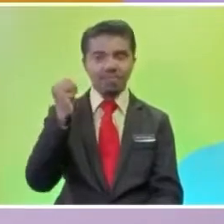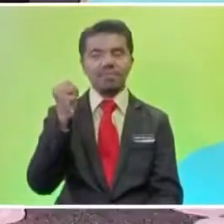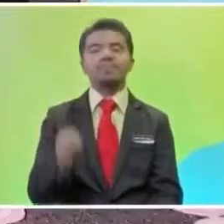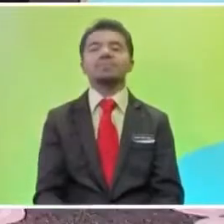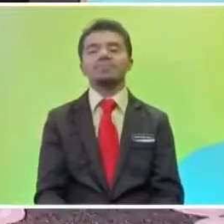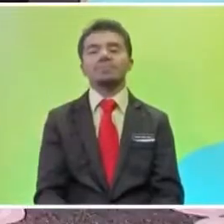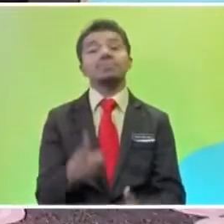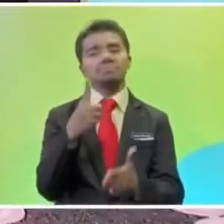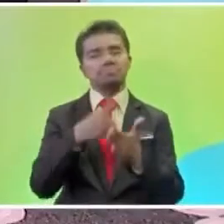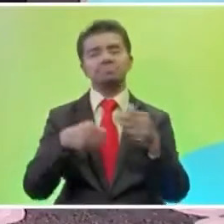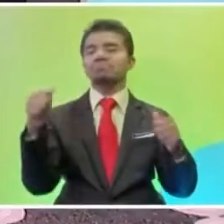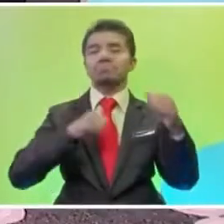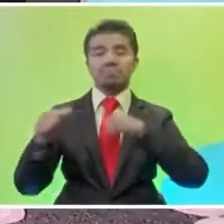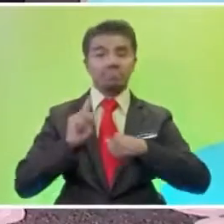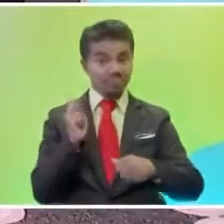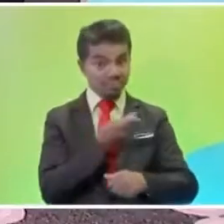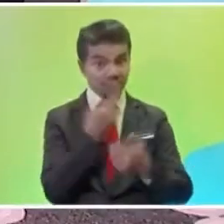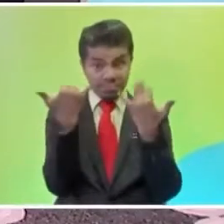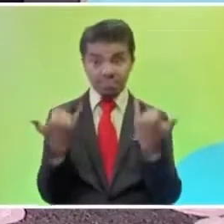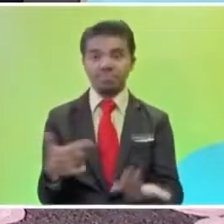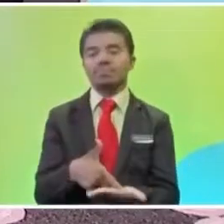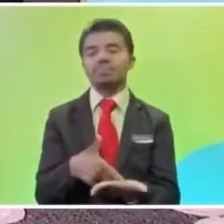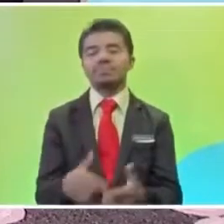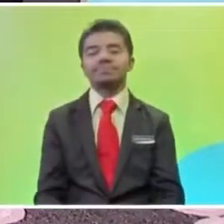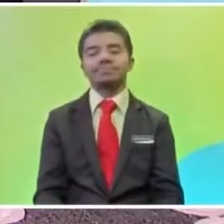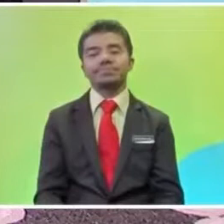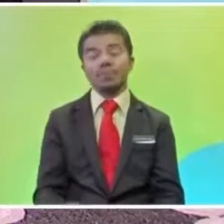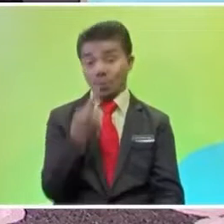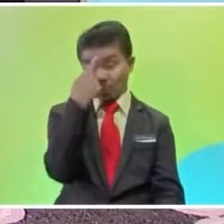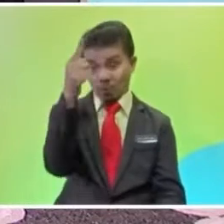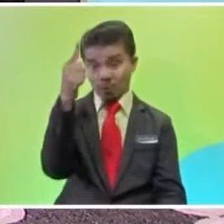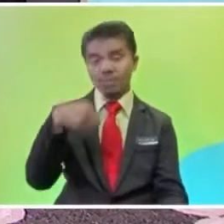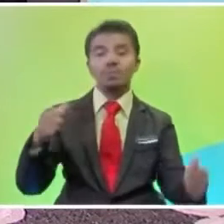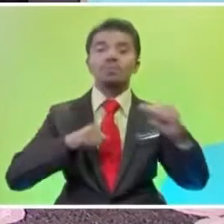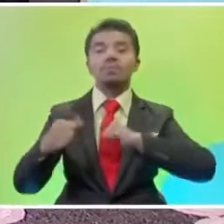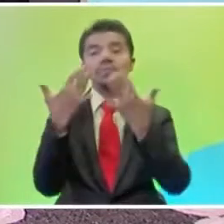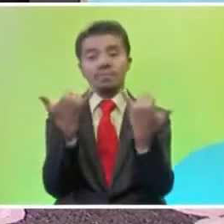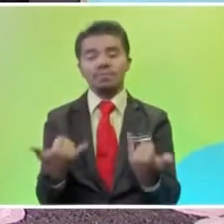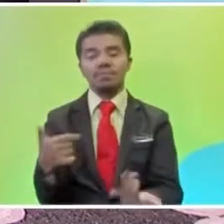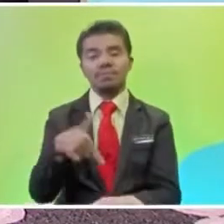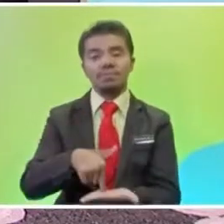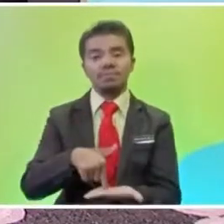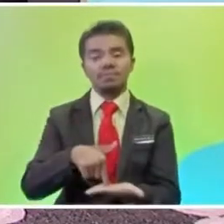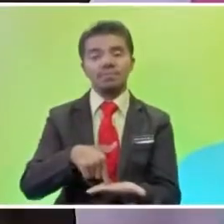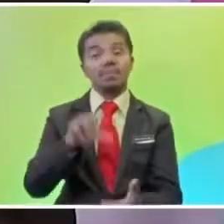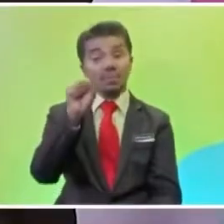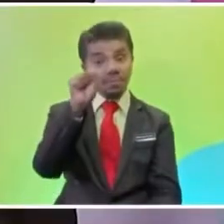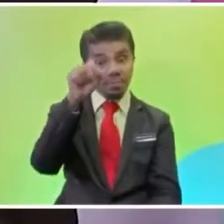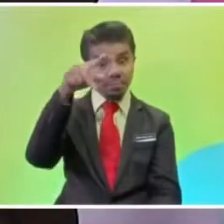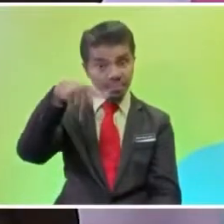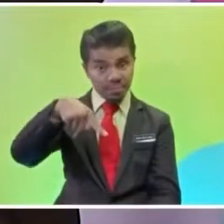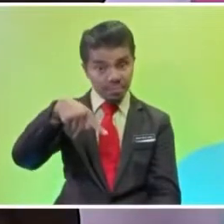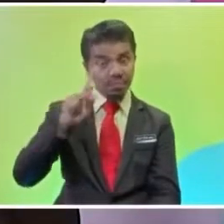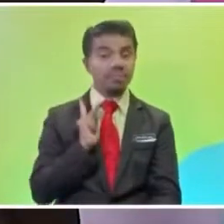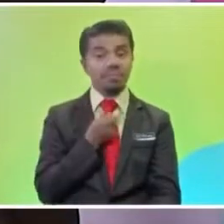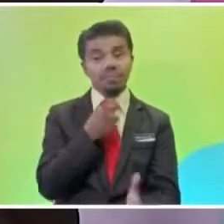pembelajaran kita Oke terima kasih kepada Ivan untuk seimannya ini pula kita akan menyambung XP kita yang terakhir yaitu berkaitan